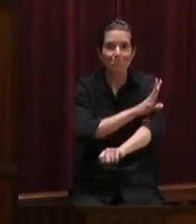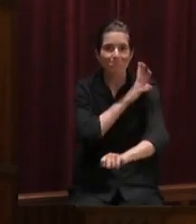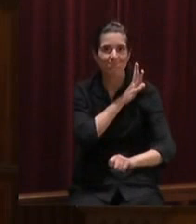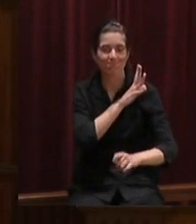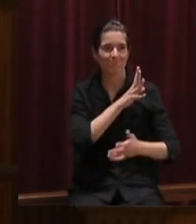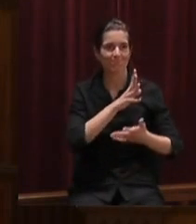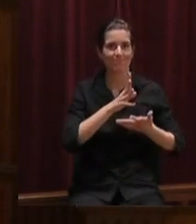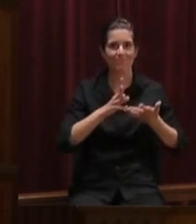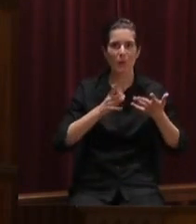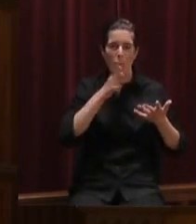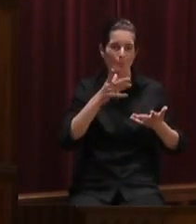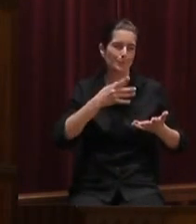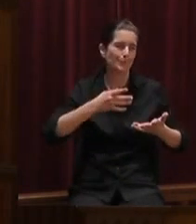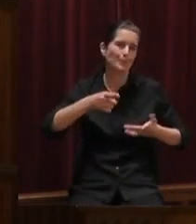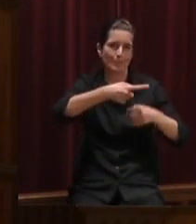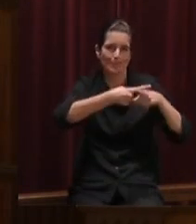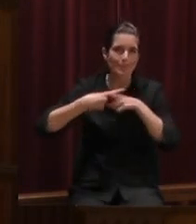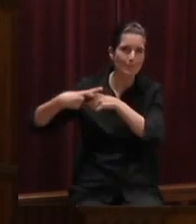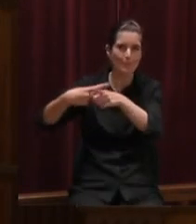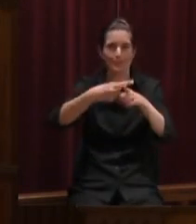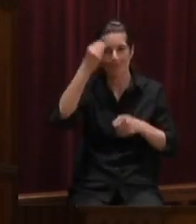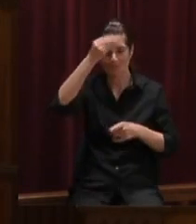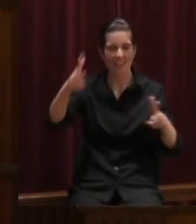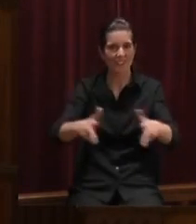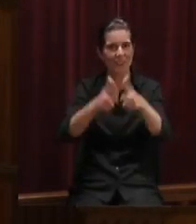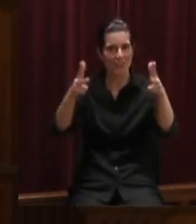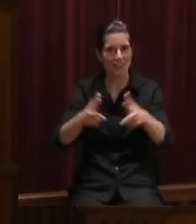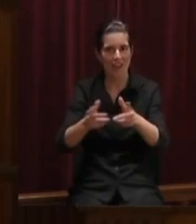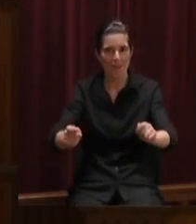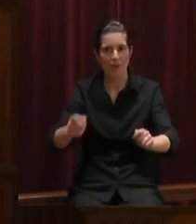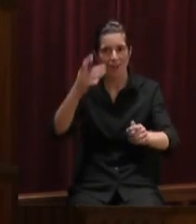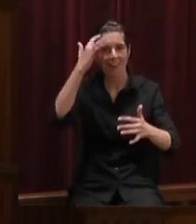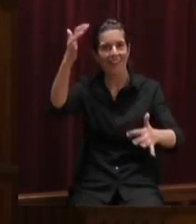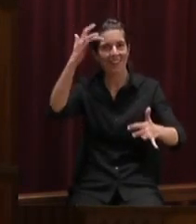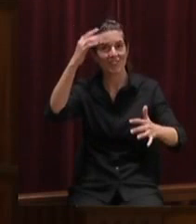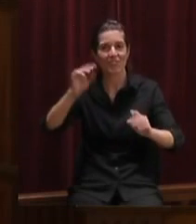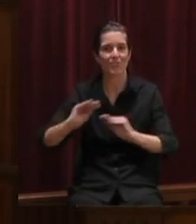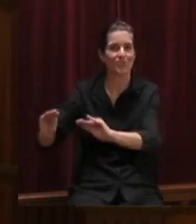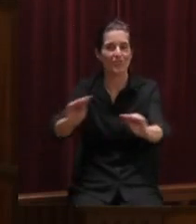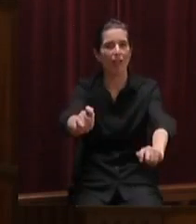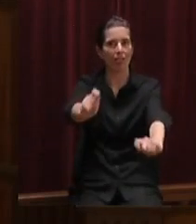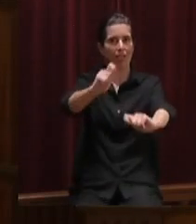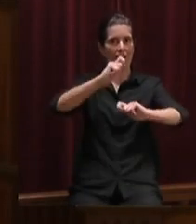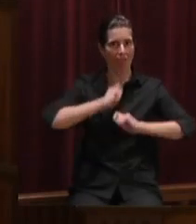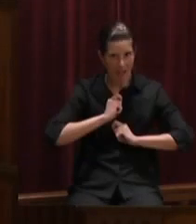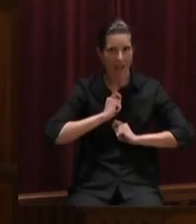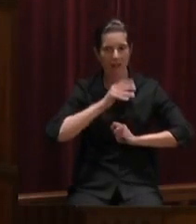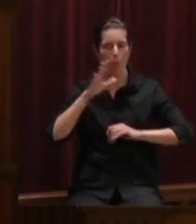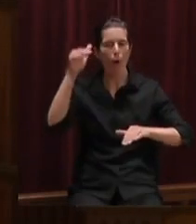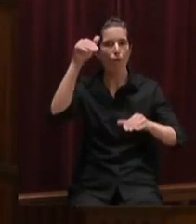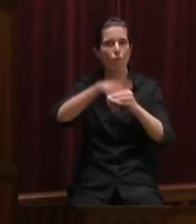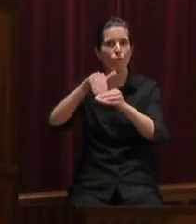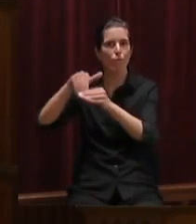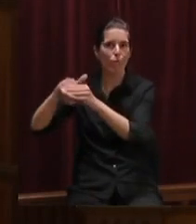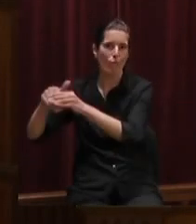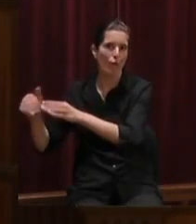compartírem, conscients que la nostra societat ens havia fet dipositaris de la il·lusió dels ciutadans i ciutadanes que havien omplert les urnes